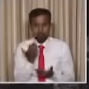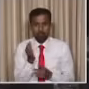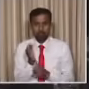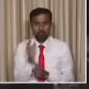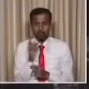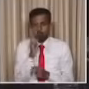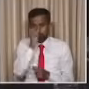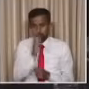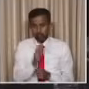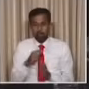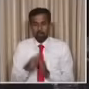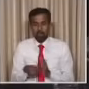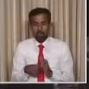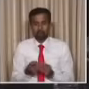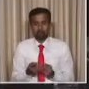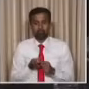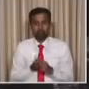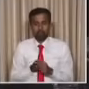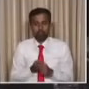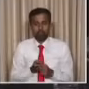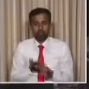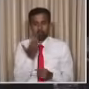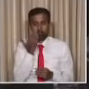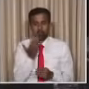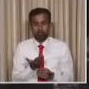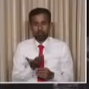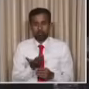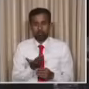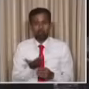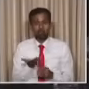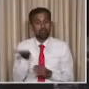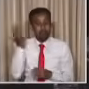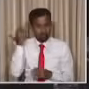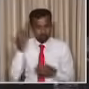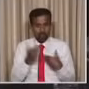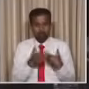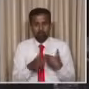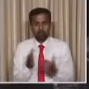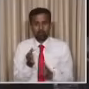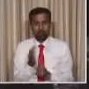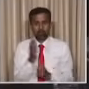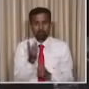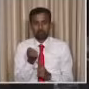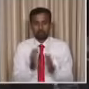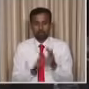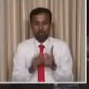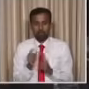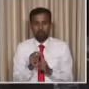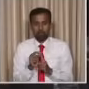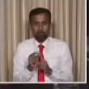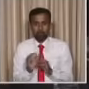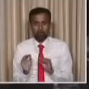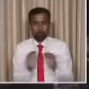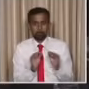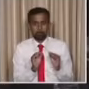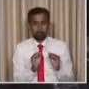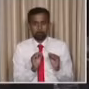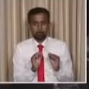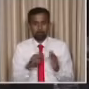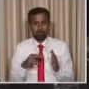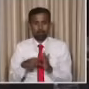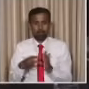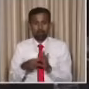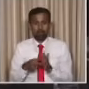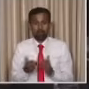ජනාධිපතිවරයා රටට දීලා තියෙන ආදර්ශය. රටේ ඕක තමයි ඉස්සර කාලෙත් තුනේ. ජනාධිපතිවරයා මුදල් ඇමතිවරයා වුණාම ඒ